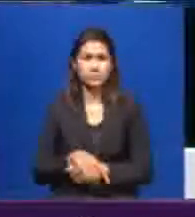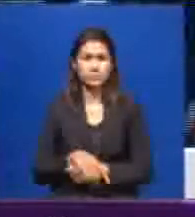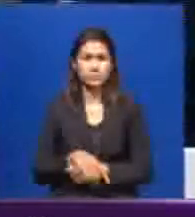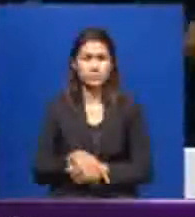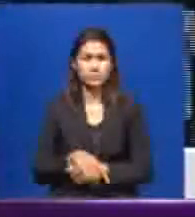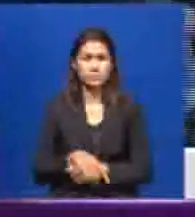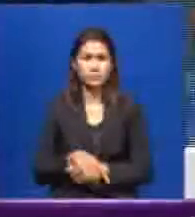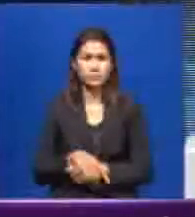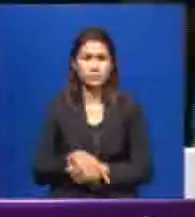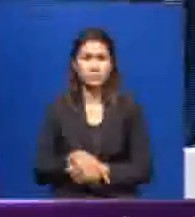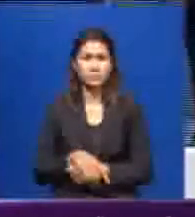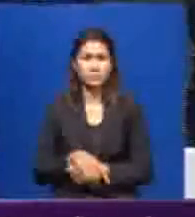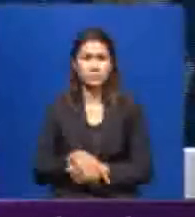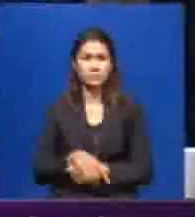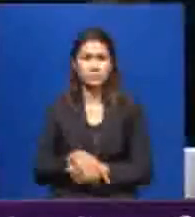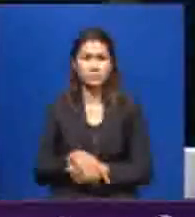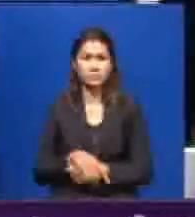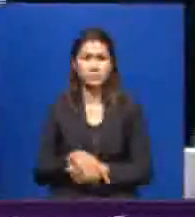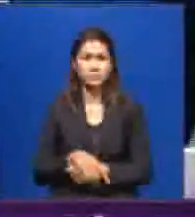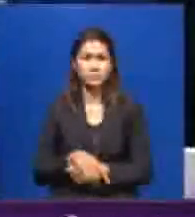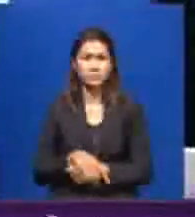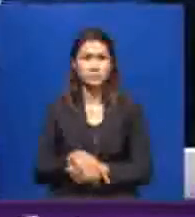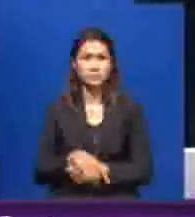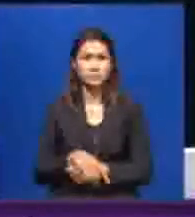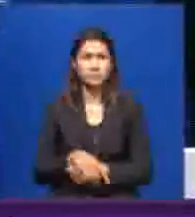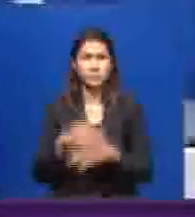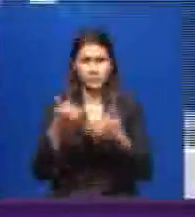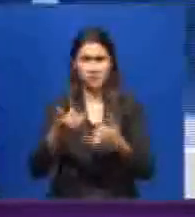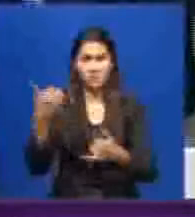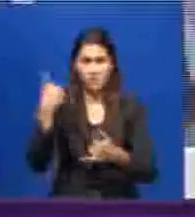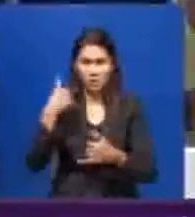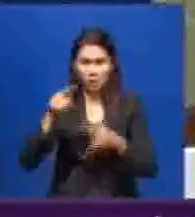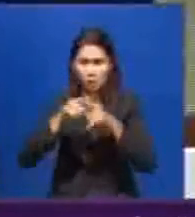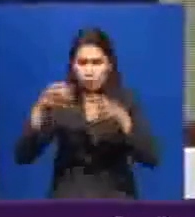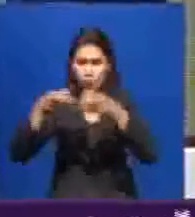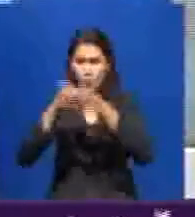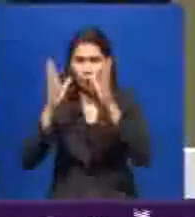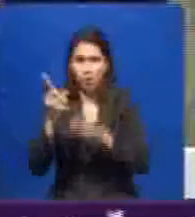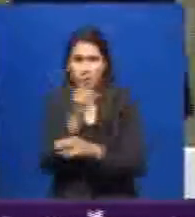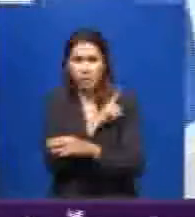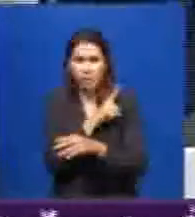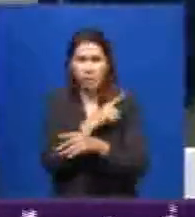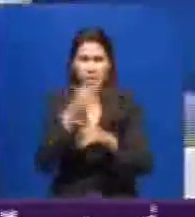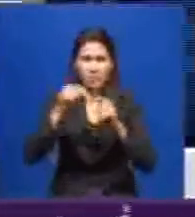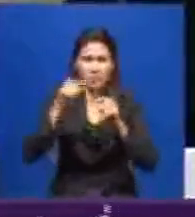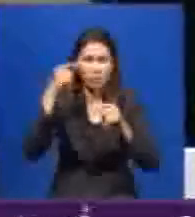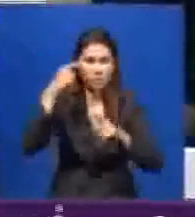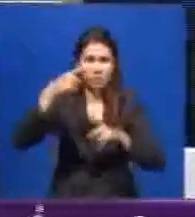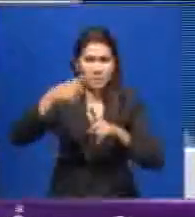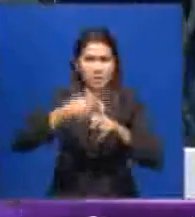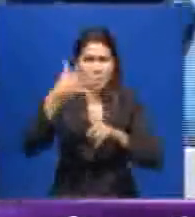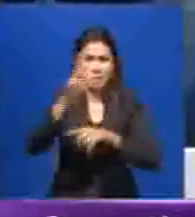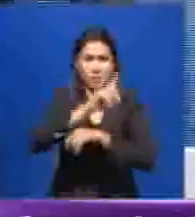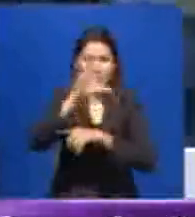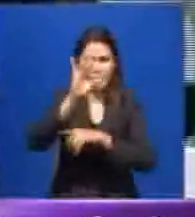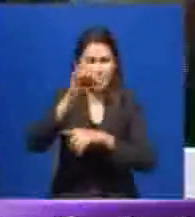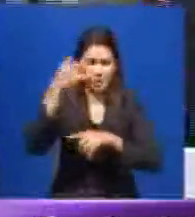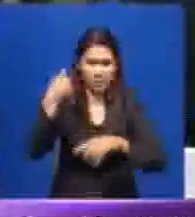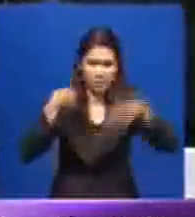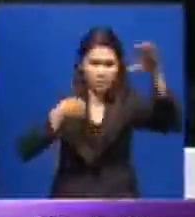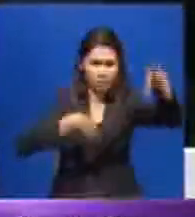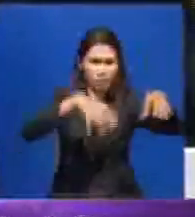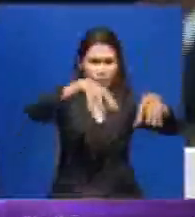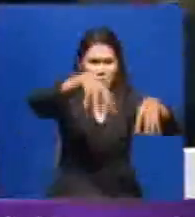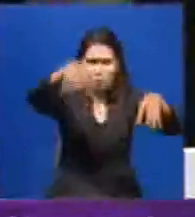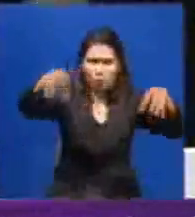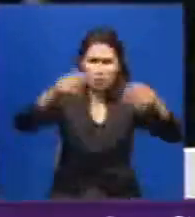กรวยหรืออะไรที่ฝังถนนแจ้งวัฒนะกันเอาไว้นะครับจะรื้อจะนัดรื้อกัน8พฤษภาคมนี้ครับก็นัดกัน9โม